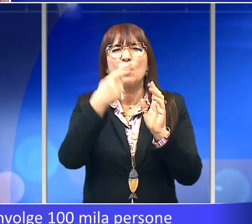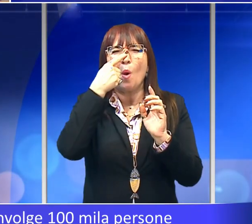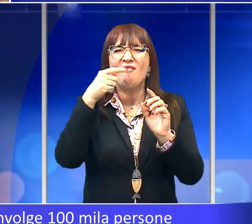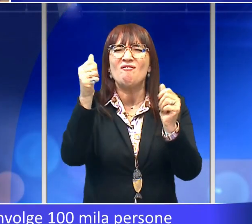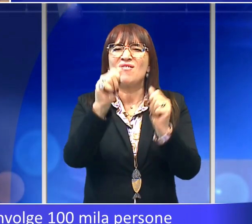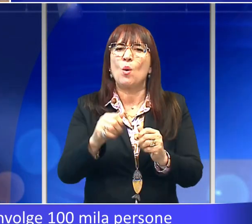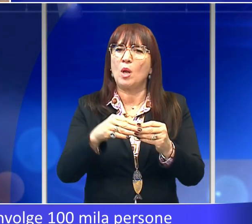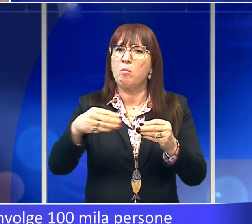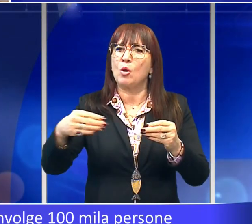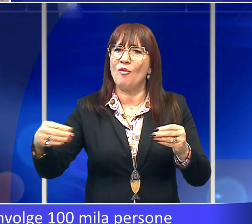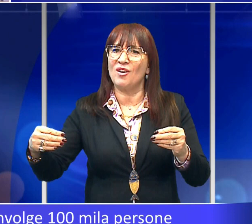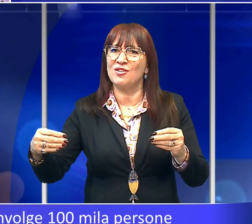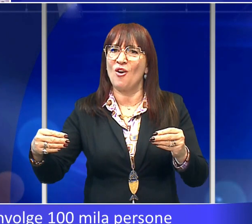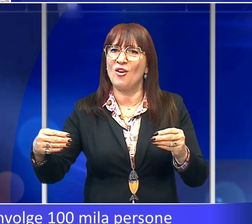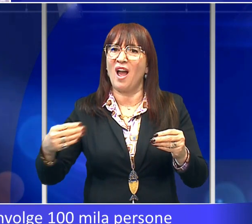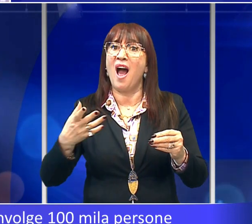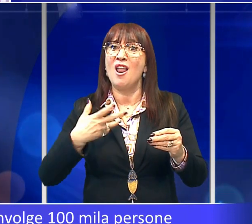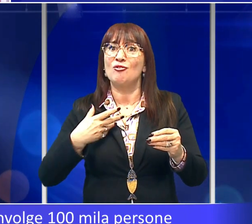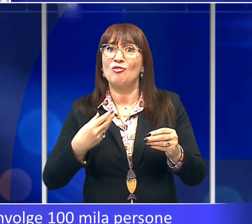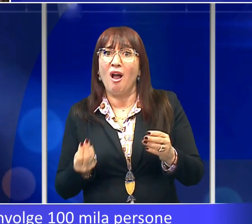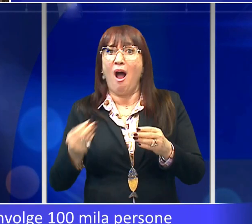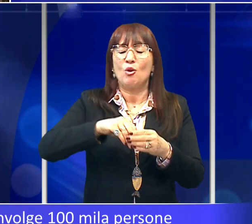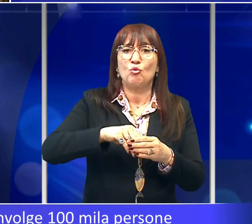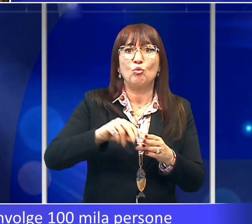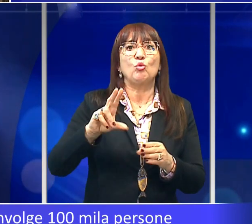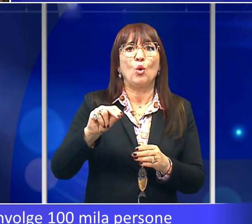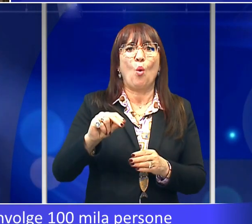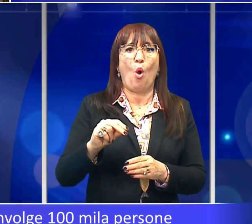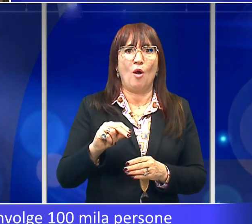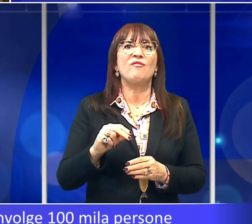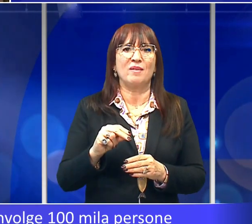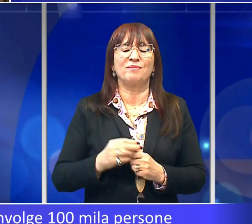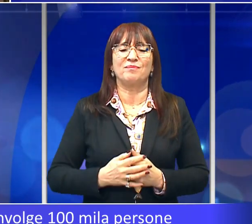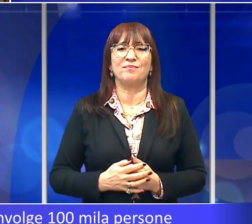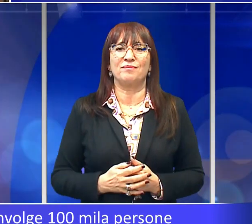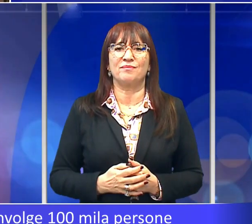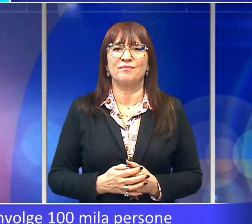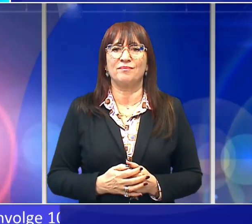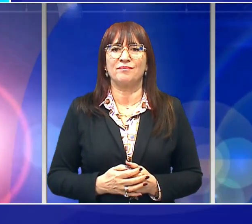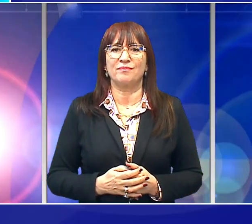figure professionali ne sono state aggiunte di nuove.